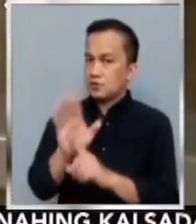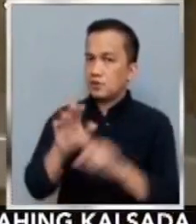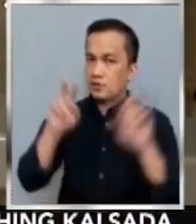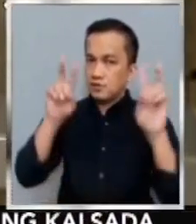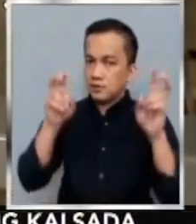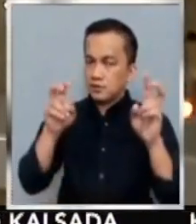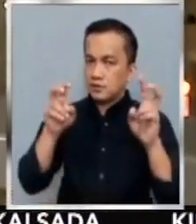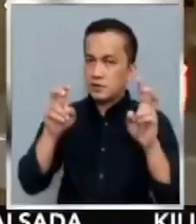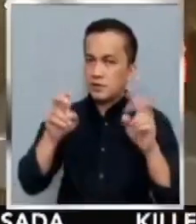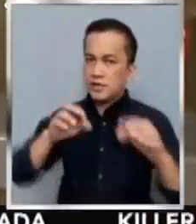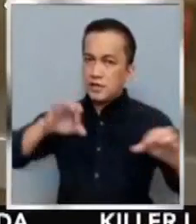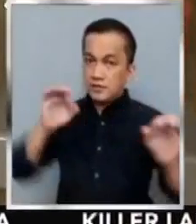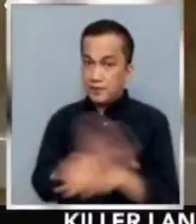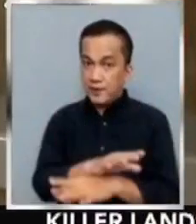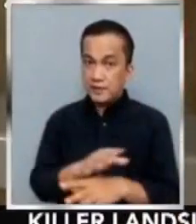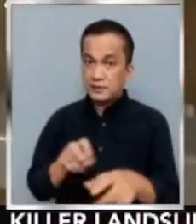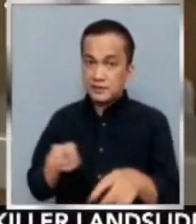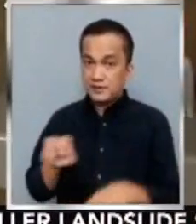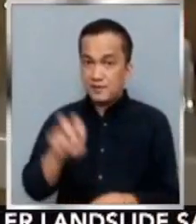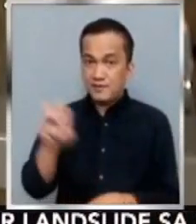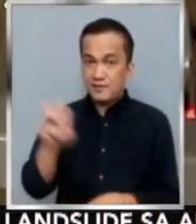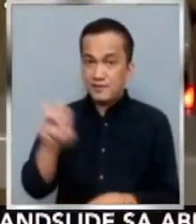travel ng ating mga kababayan.